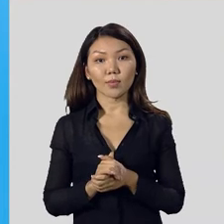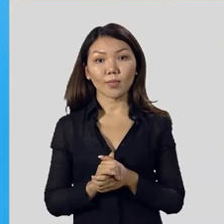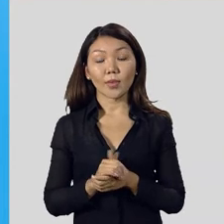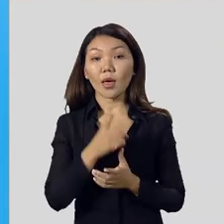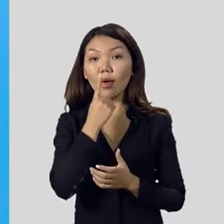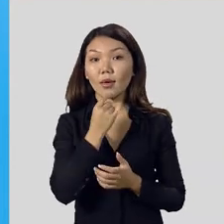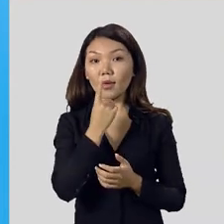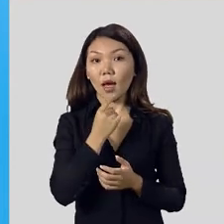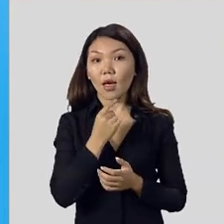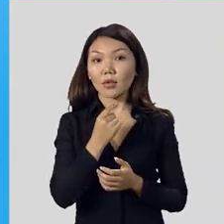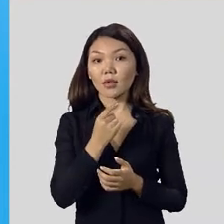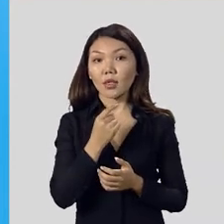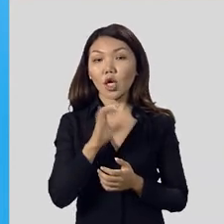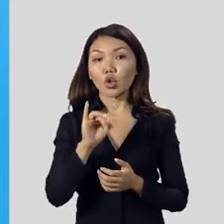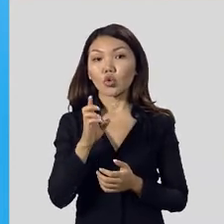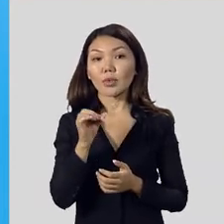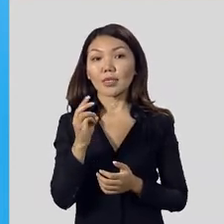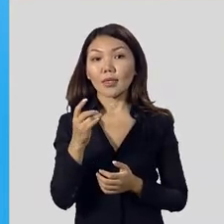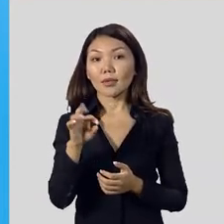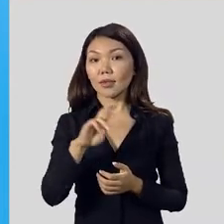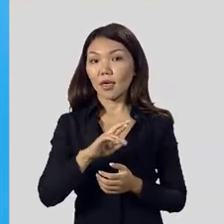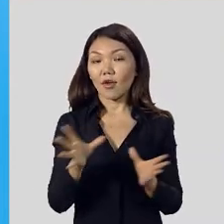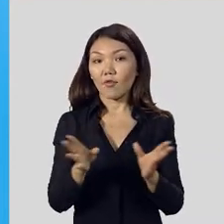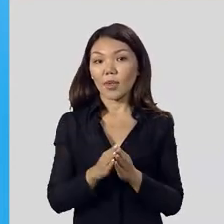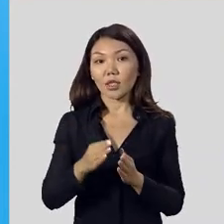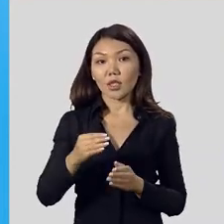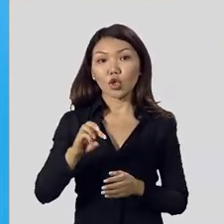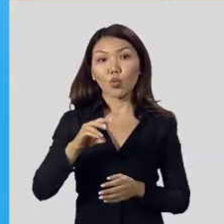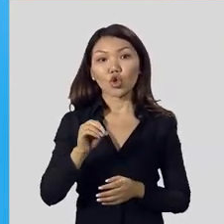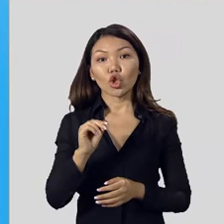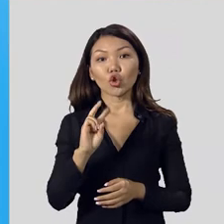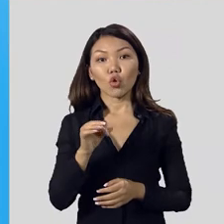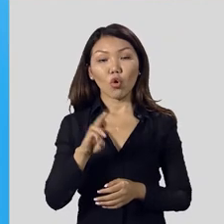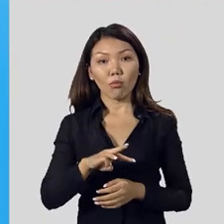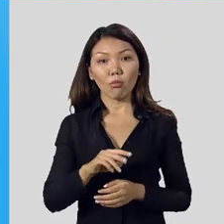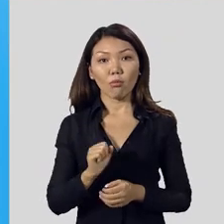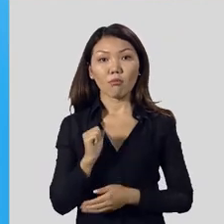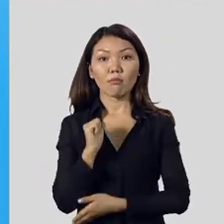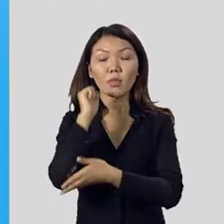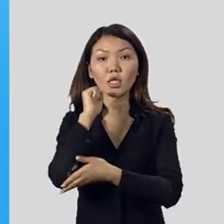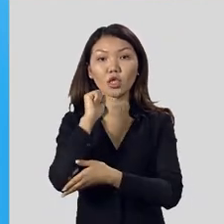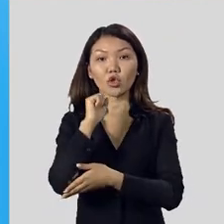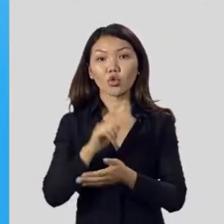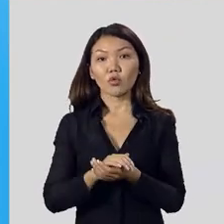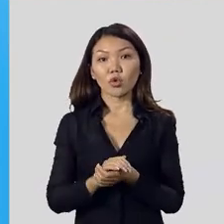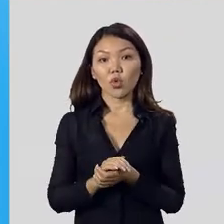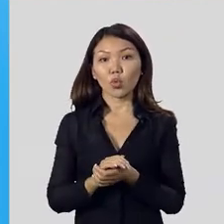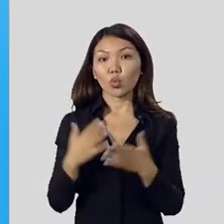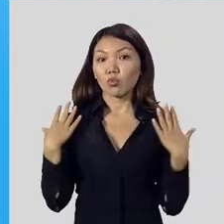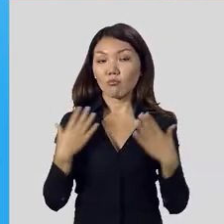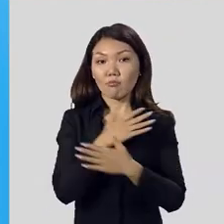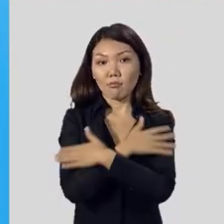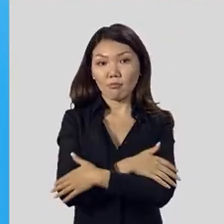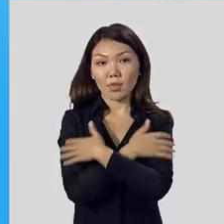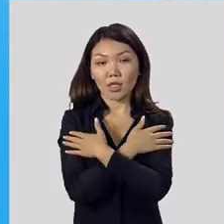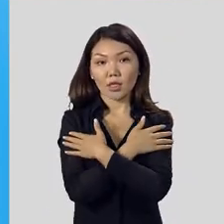Красная субстанция вместе с мозжечком поддерживает тонус мышц и контролирует позы